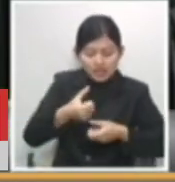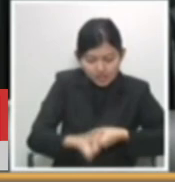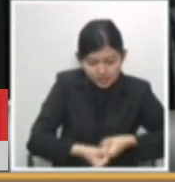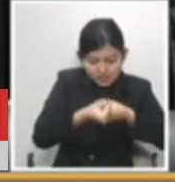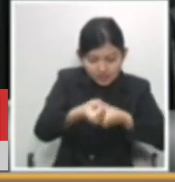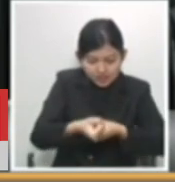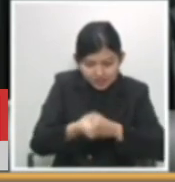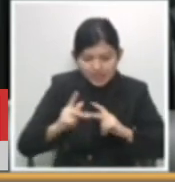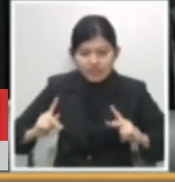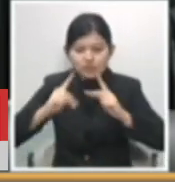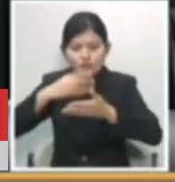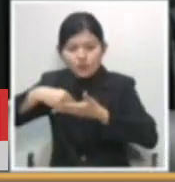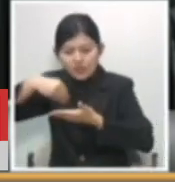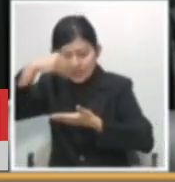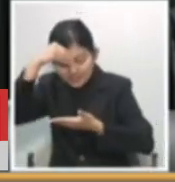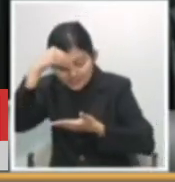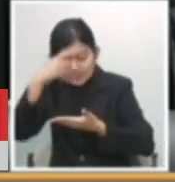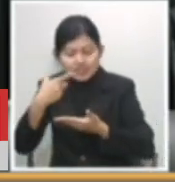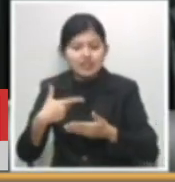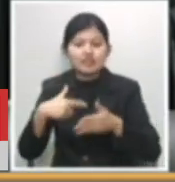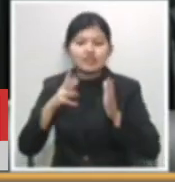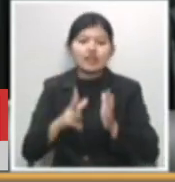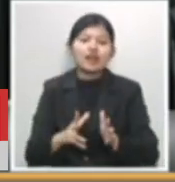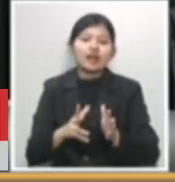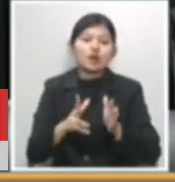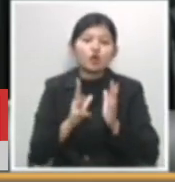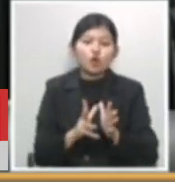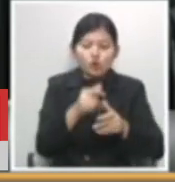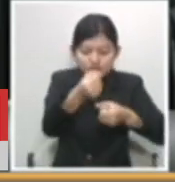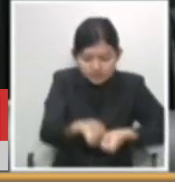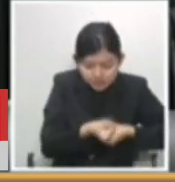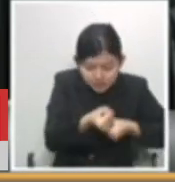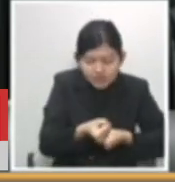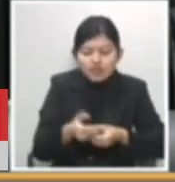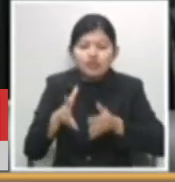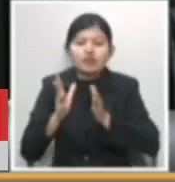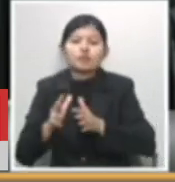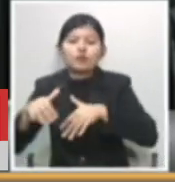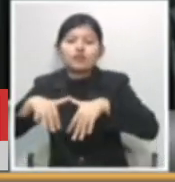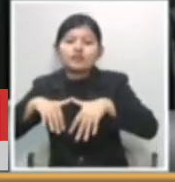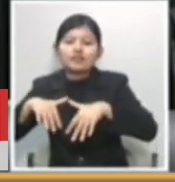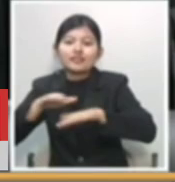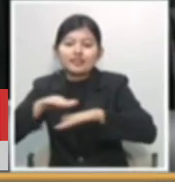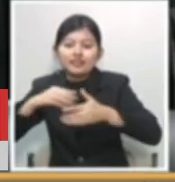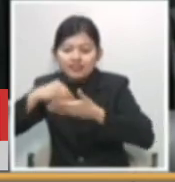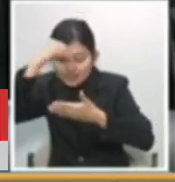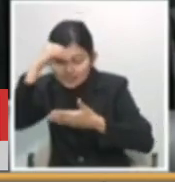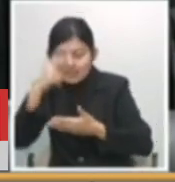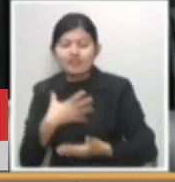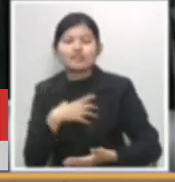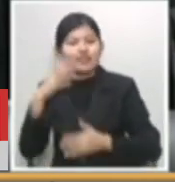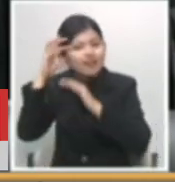ชนพี่น้องเกษตรกรทั้งประเทศรอความหวังและความกล้าหาญจากท่านอยู่ครับขอกราบขอบคุณครับ